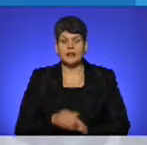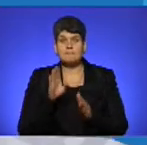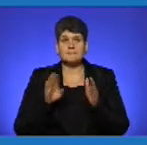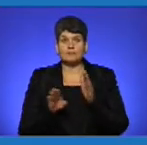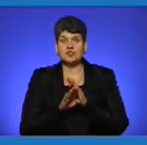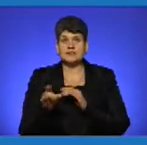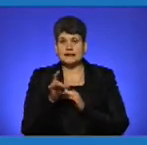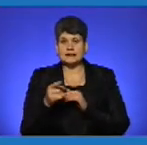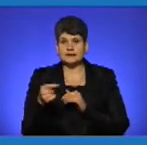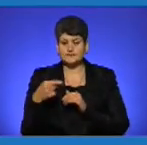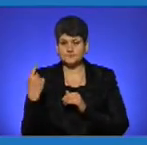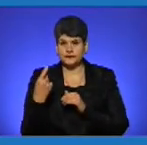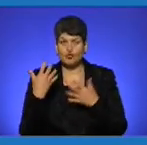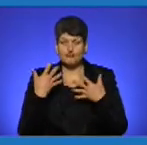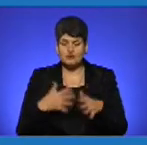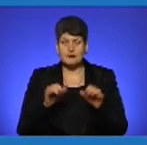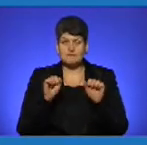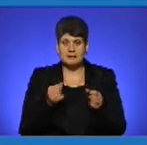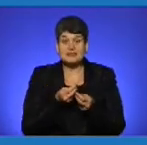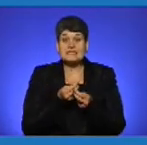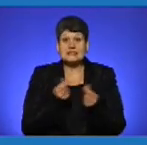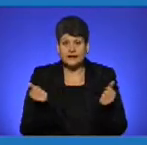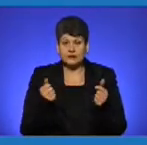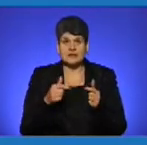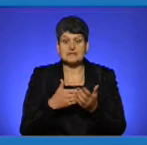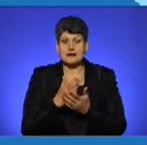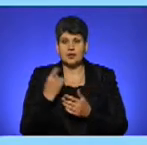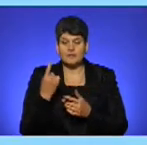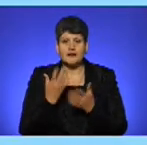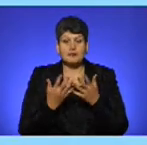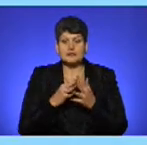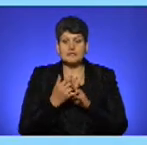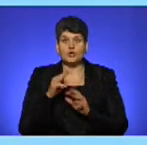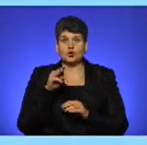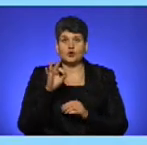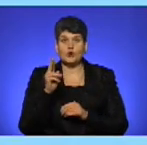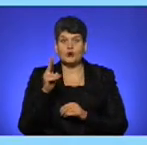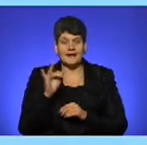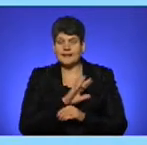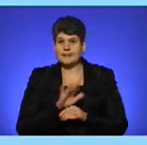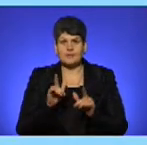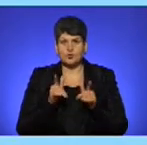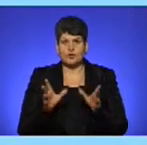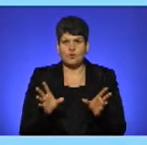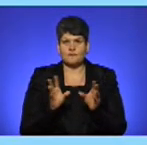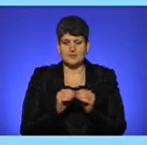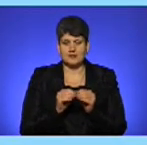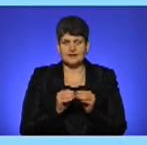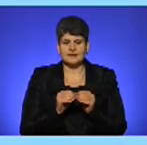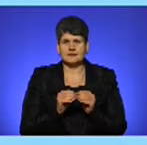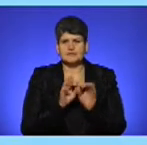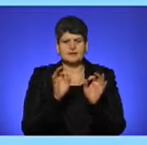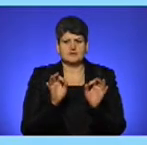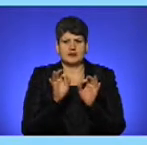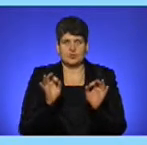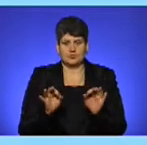Підволочиський район на Тернопільщині уже міг зникнути з карти області, якби не село Токи, яке не погодилось на об'єднання із жодною з